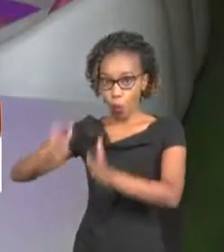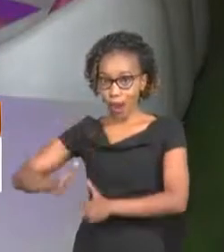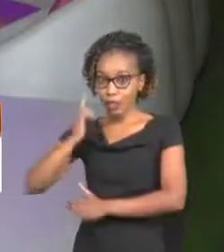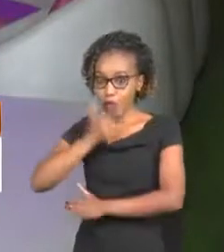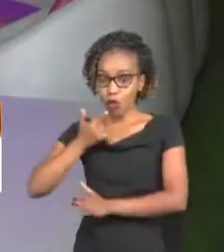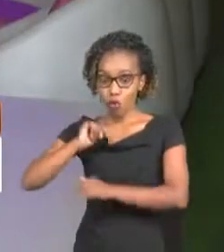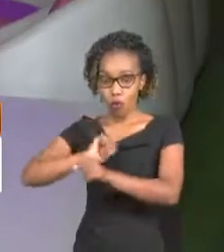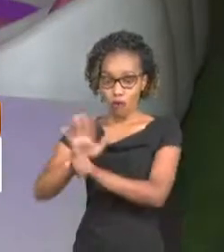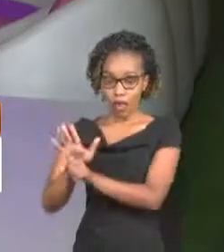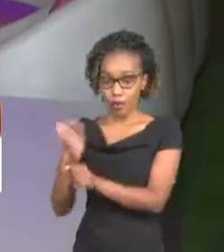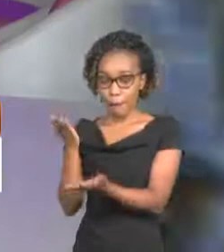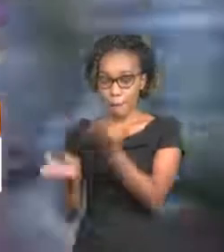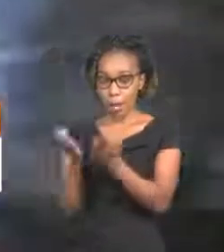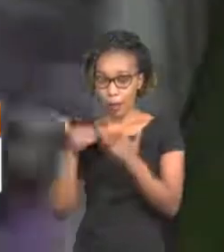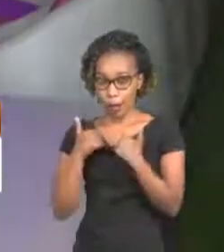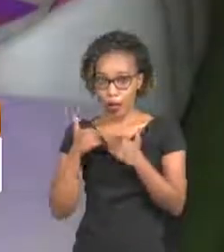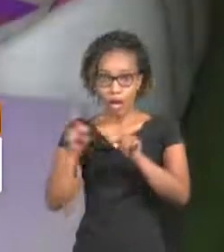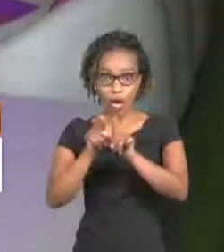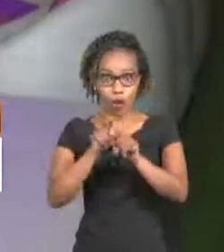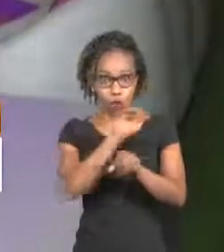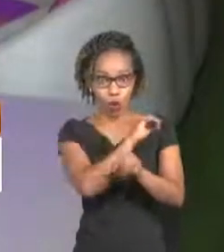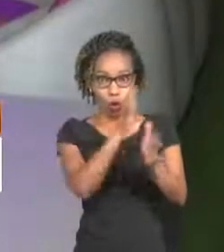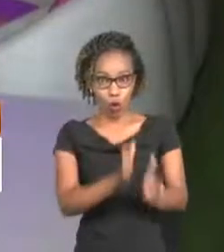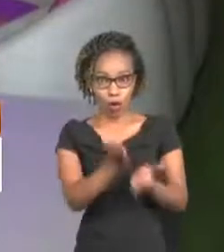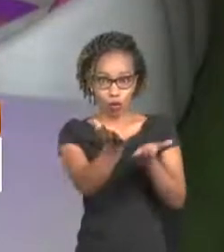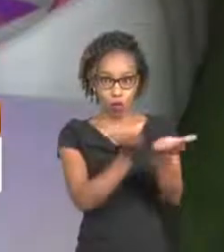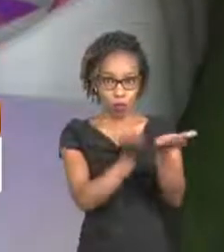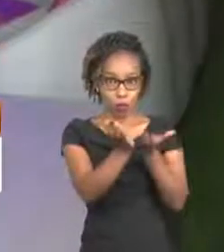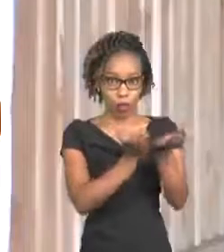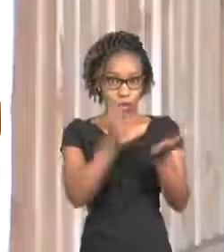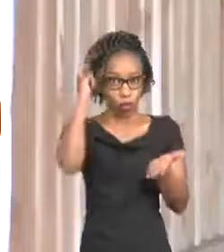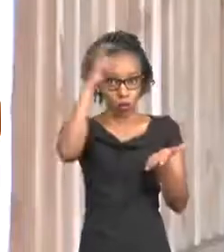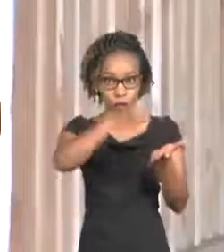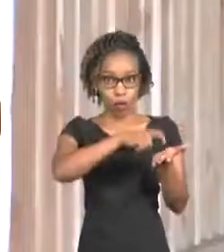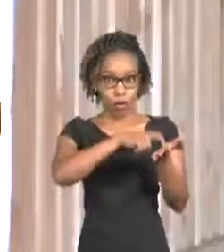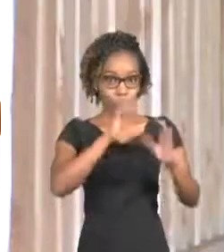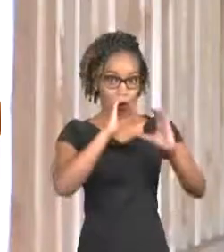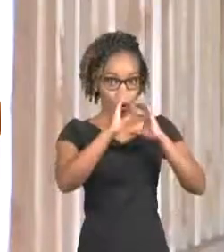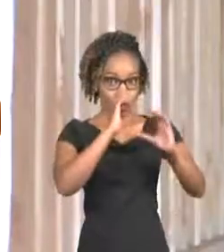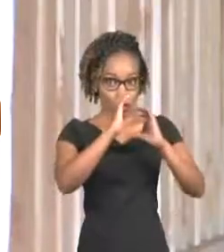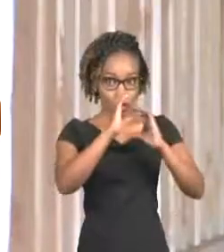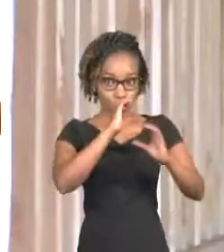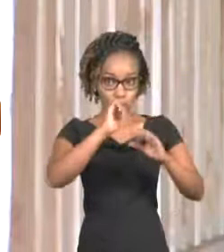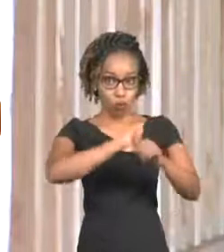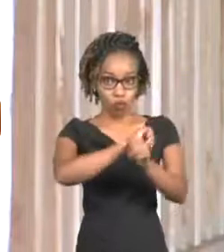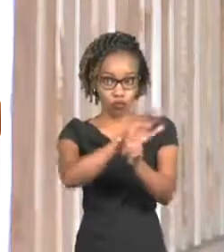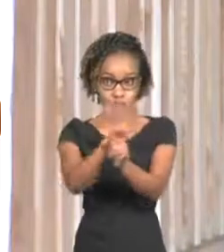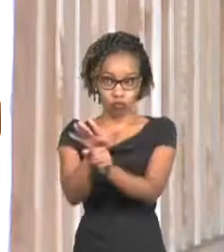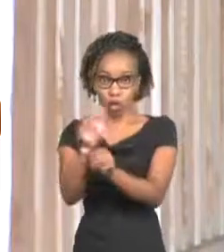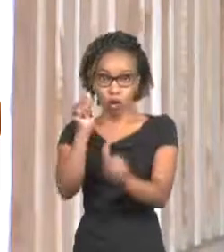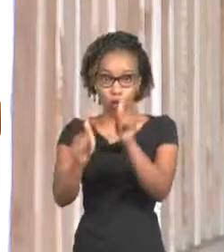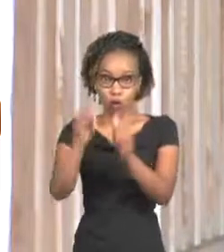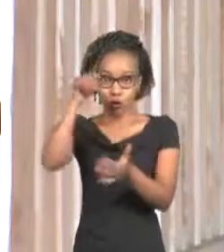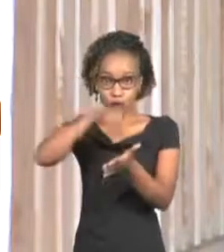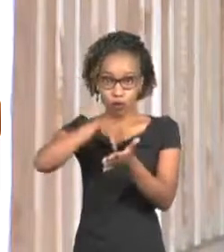na COVID-19, huku wamiliki wa biashara wakitakiwa kutambua kituo cha mawasiliano ya COVID-19 kitakachohusika